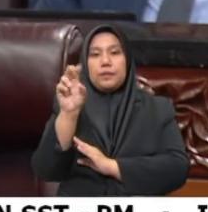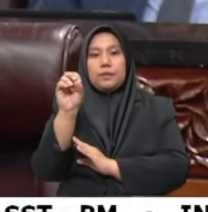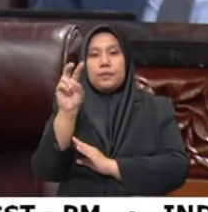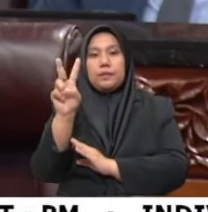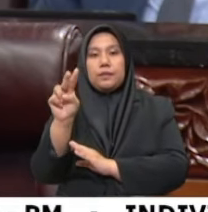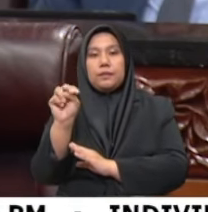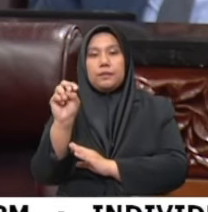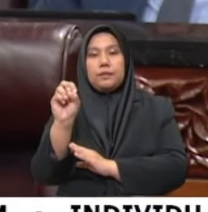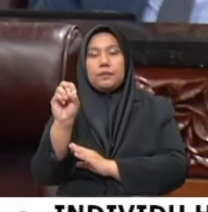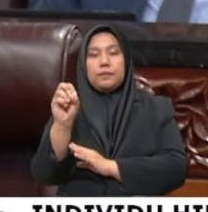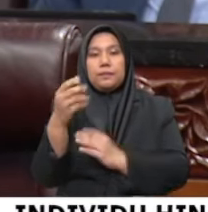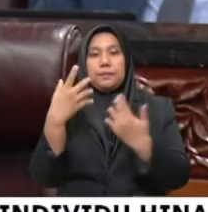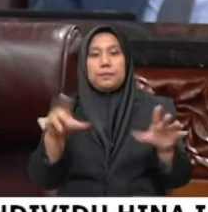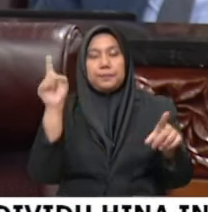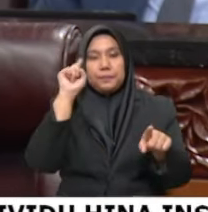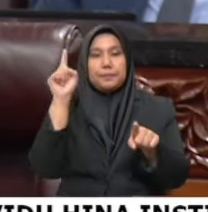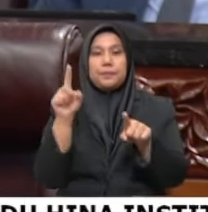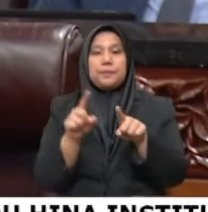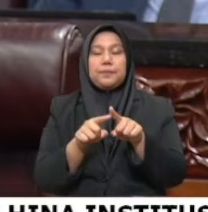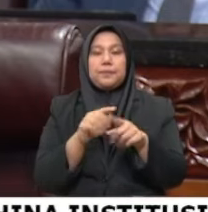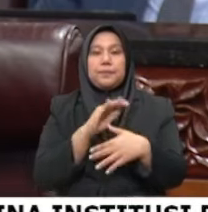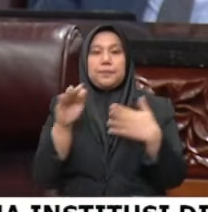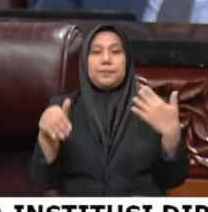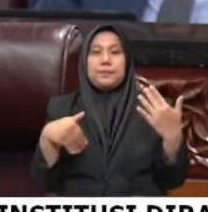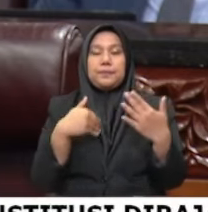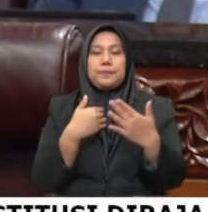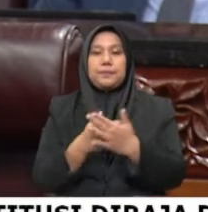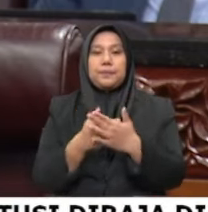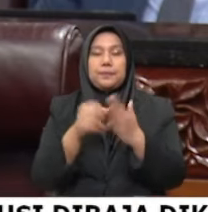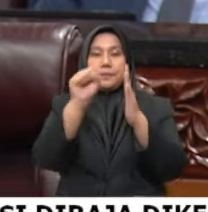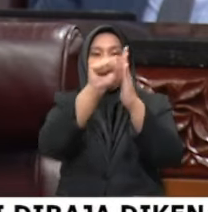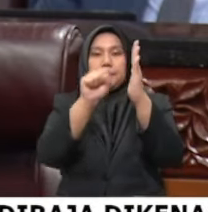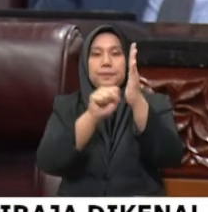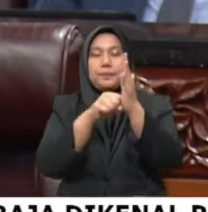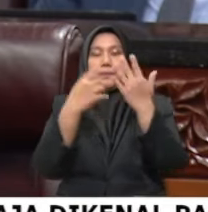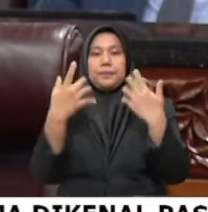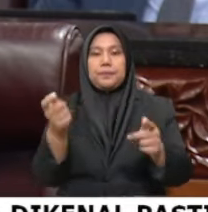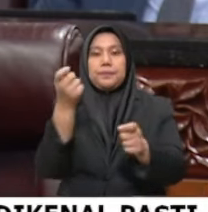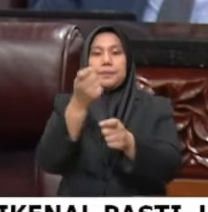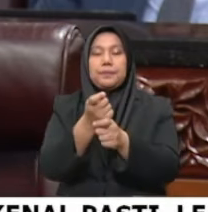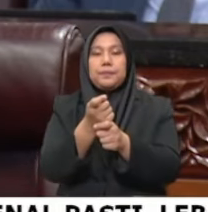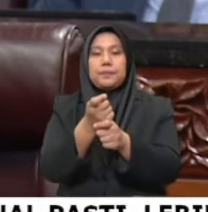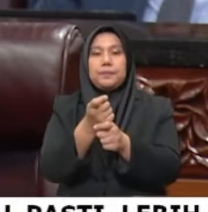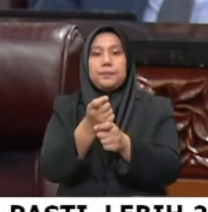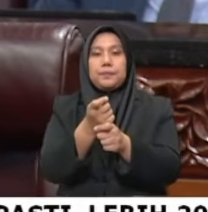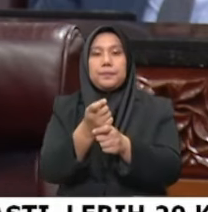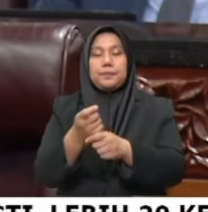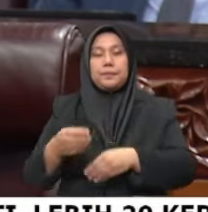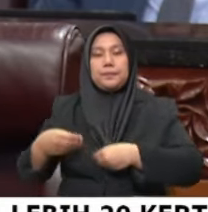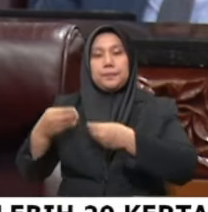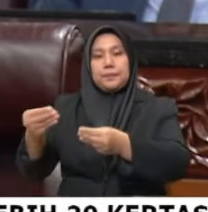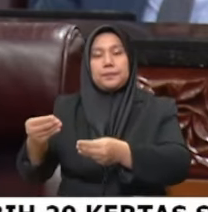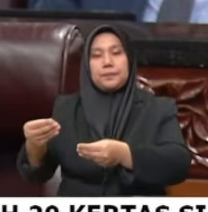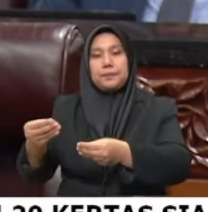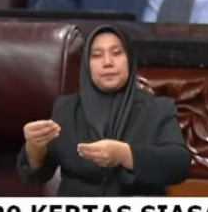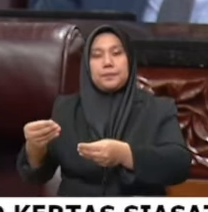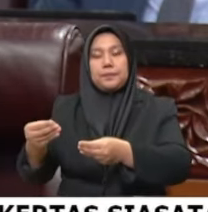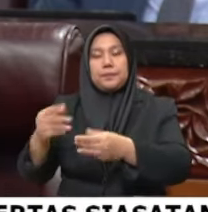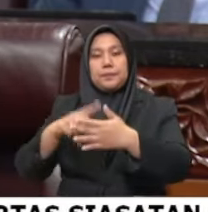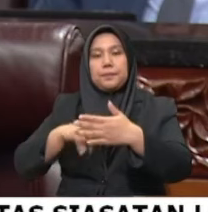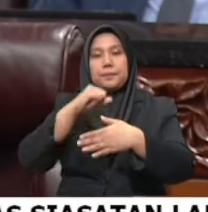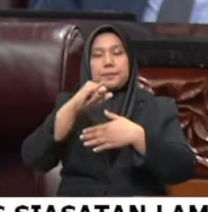telah bersetuju dengan semua prasyarat yang ditetapkan dan menyerahkan projek